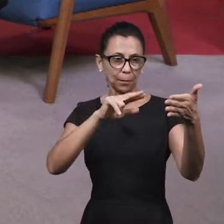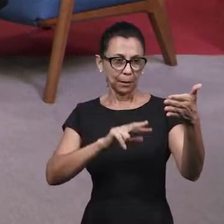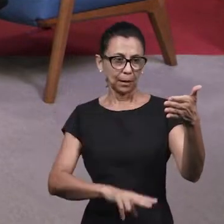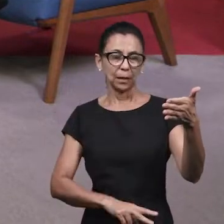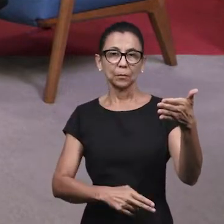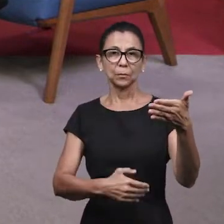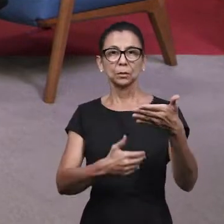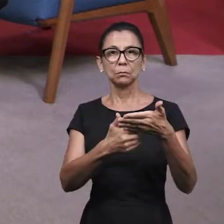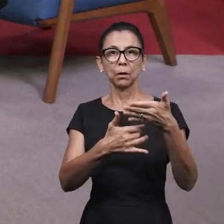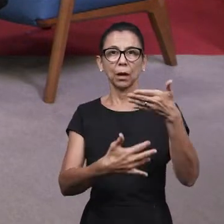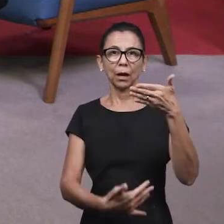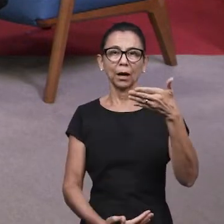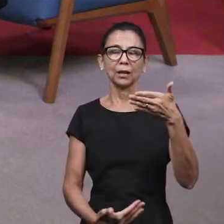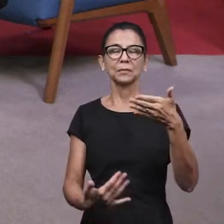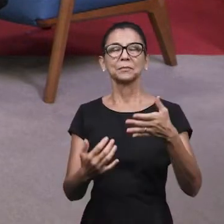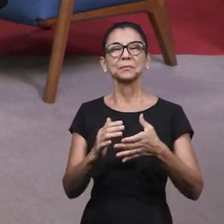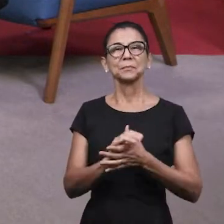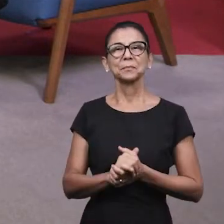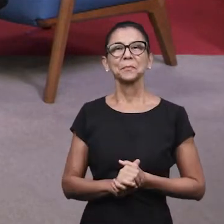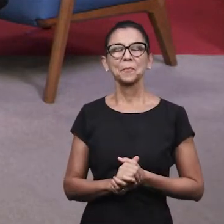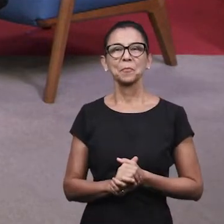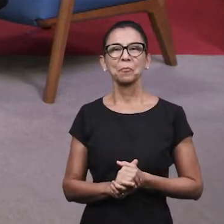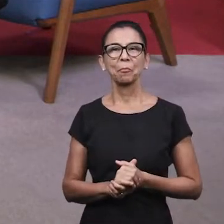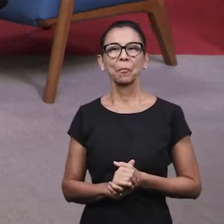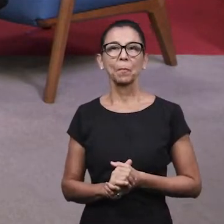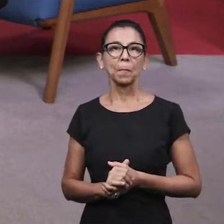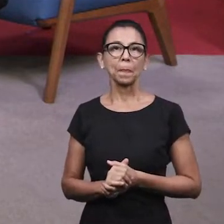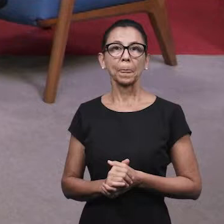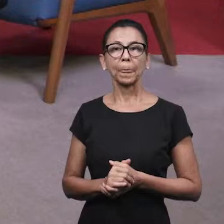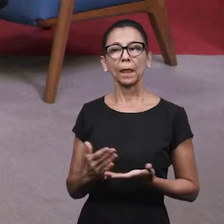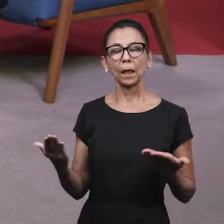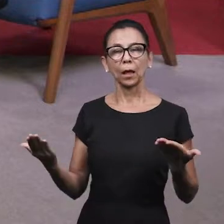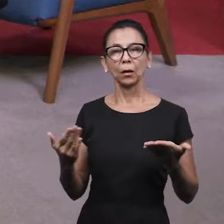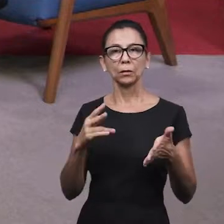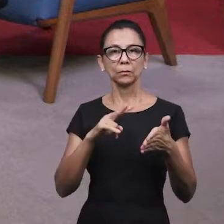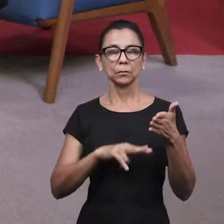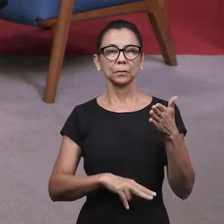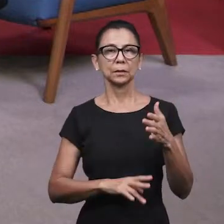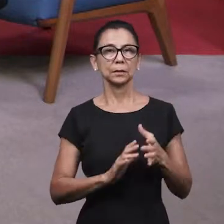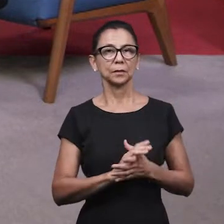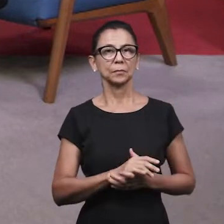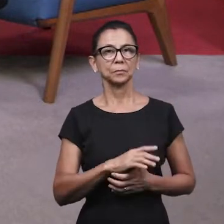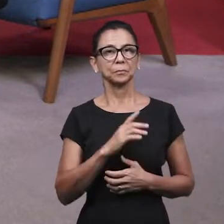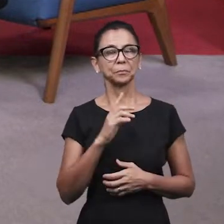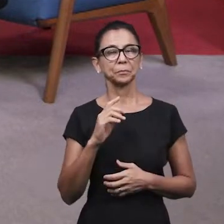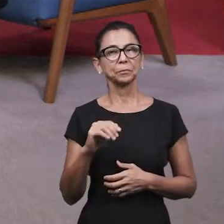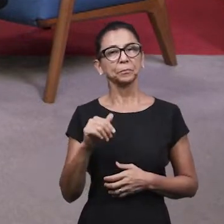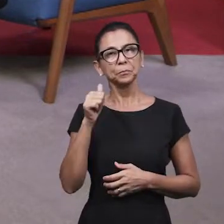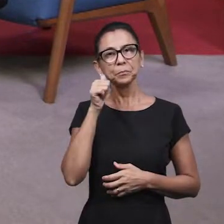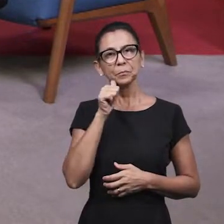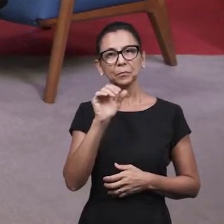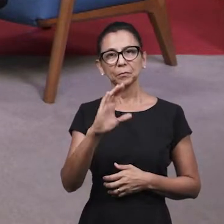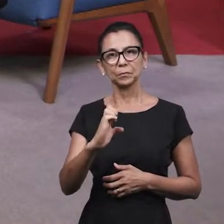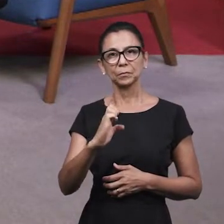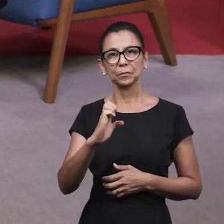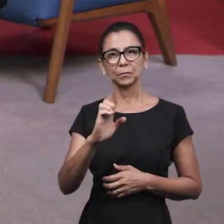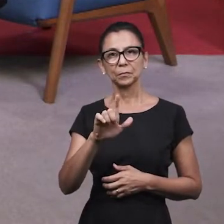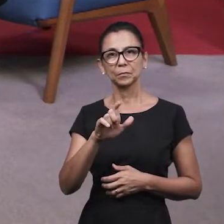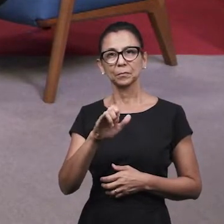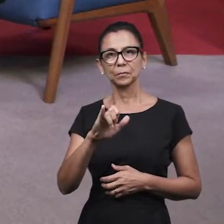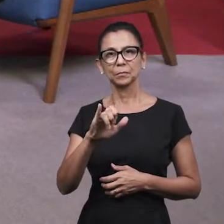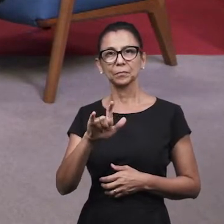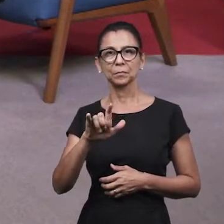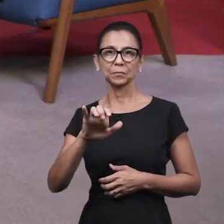lisons toutes et nous apportons quelques-unes ici pour partager. Nous allons demander ici, lire la participante